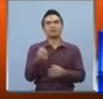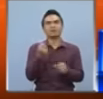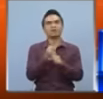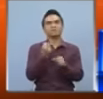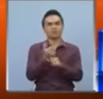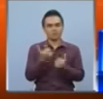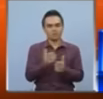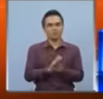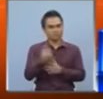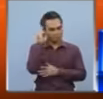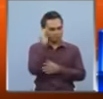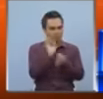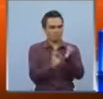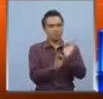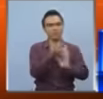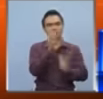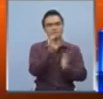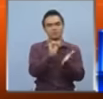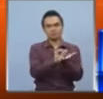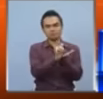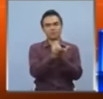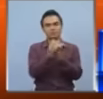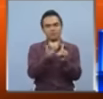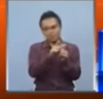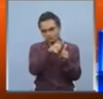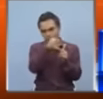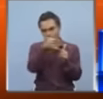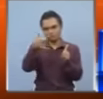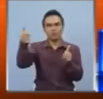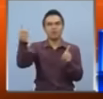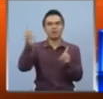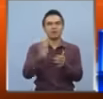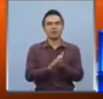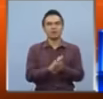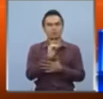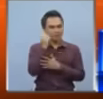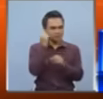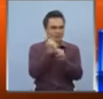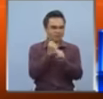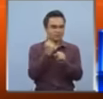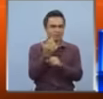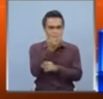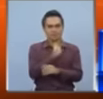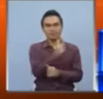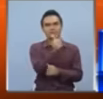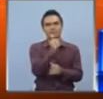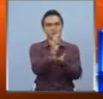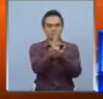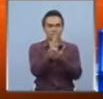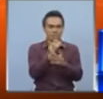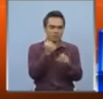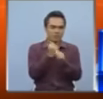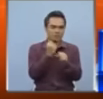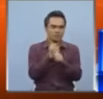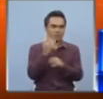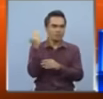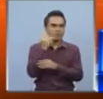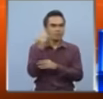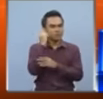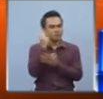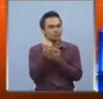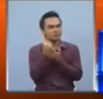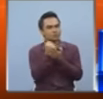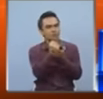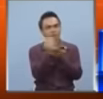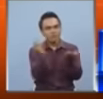ชาวปนกิจศพของคุณยายไปเป็นที่เรียบร้อยแล้วและเชื่อว่าผลของความดีและบุญกุศลต่างๆที่เคยทำไว้จะหนุนนำให้